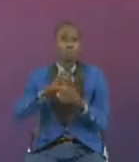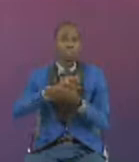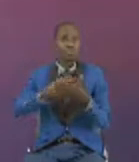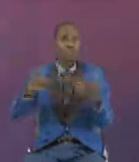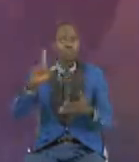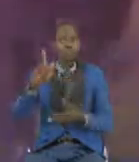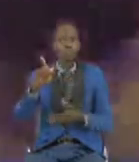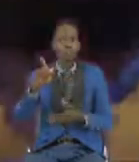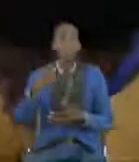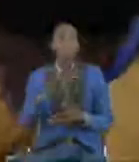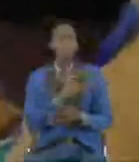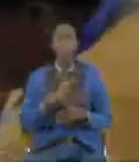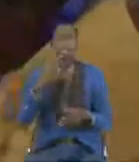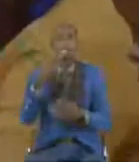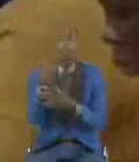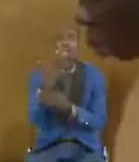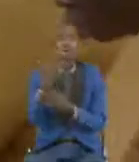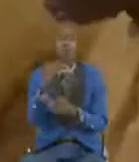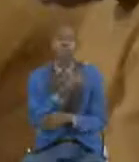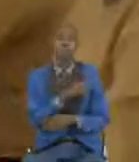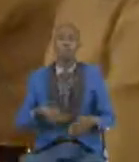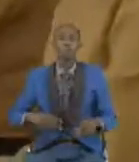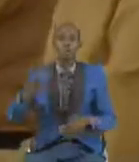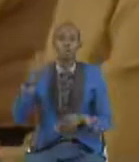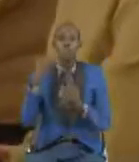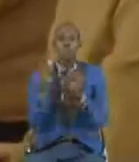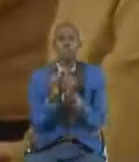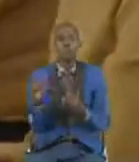leur annonçaient la bonne nouvelle du Seigneur